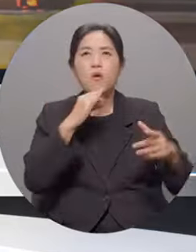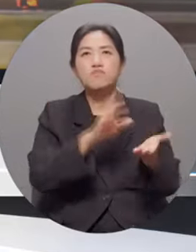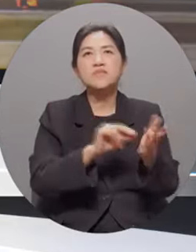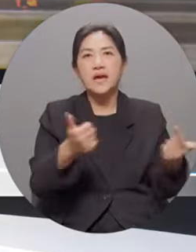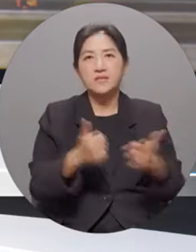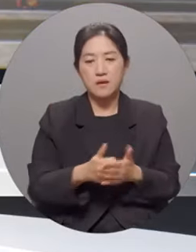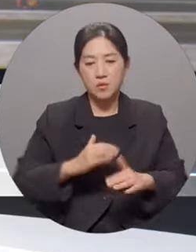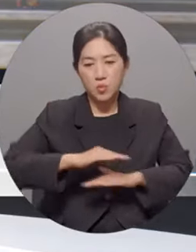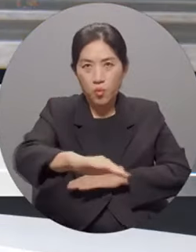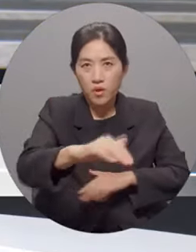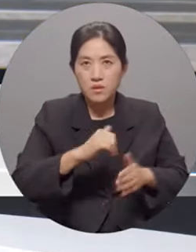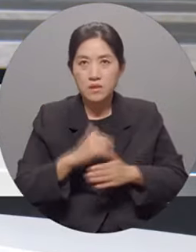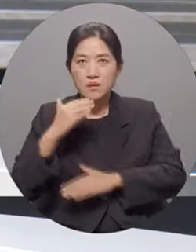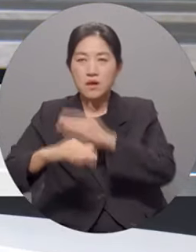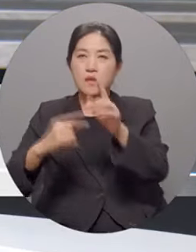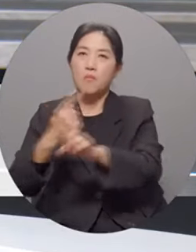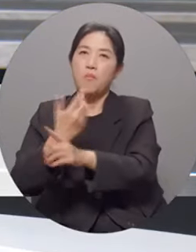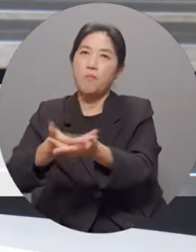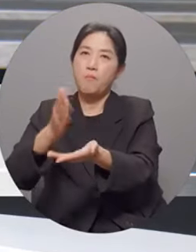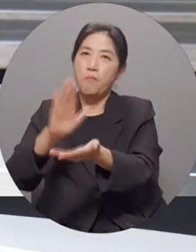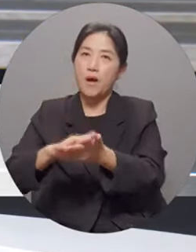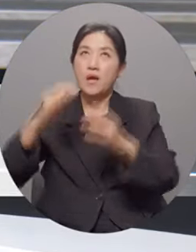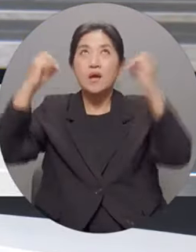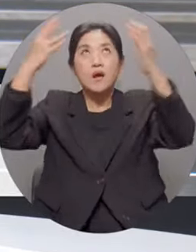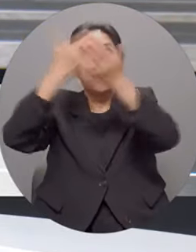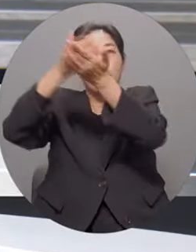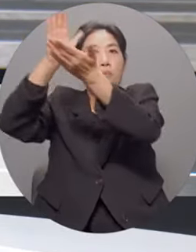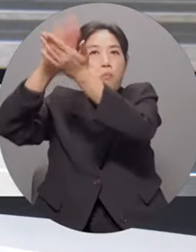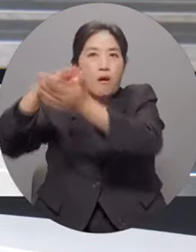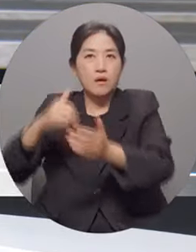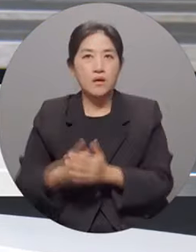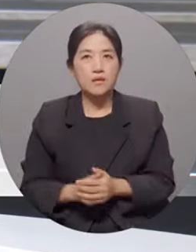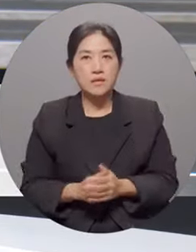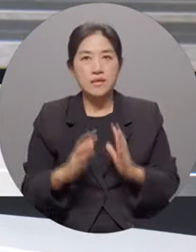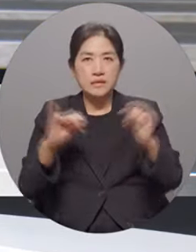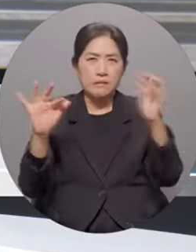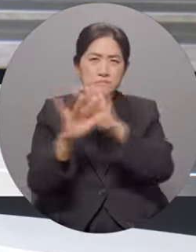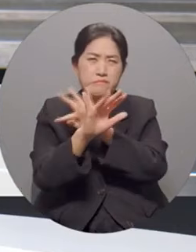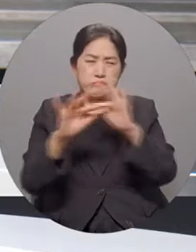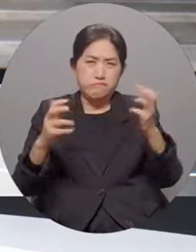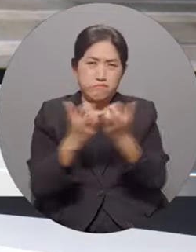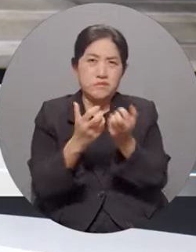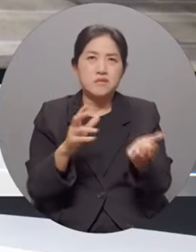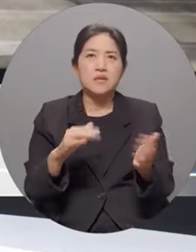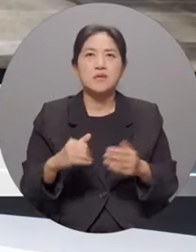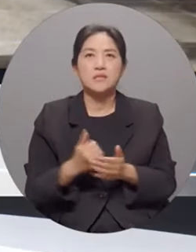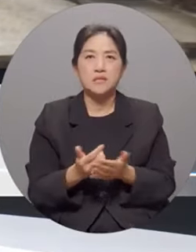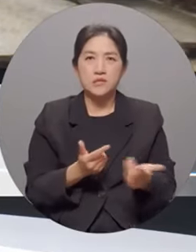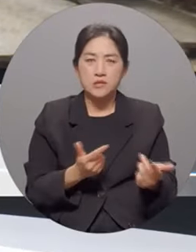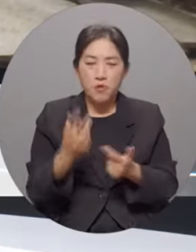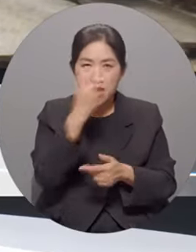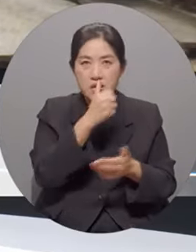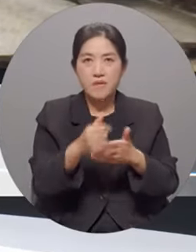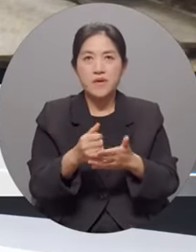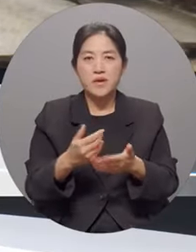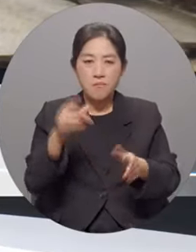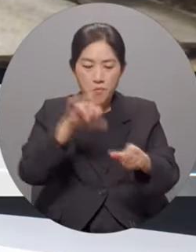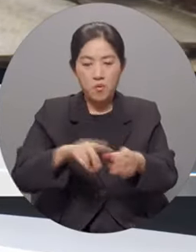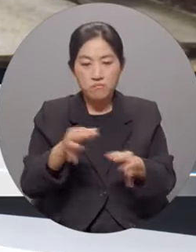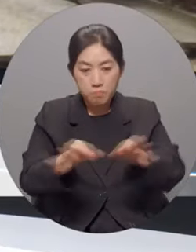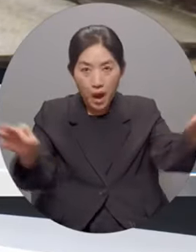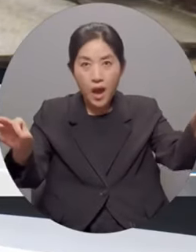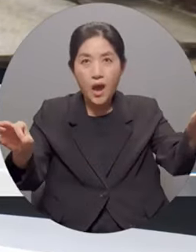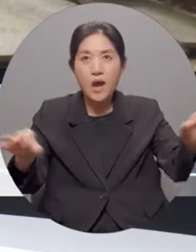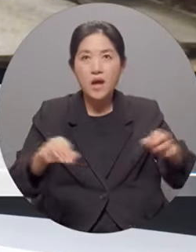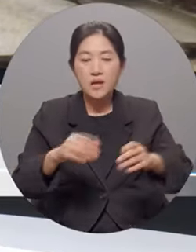닦고 계단 고치는 건 물론 가로등 정비까지. 인파 관리를 위한 특별교부금의 절반 이상이 이런 데 쓰인